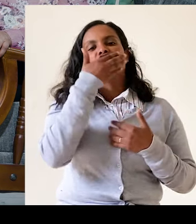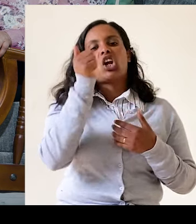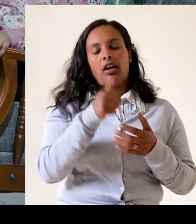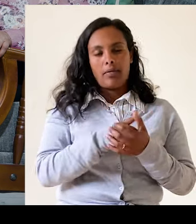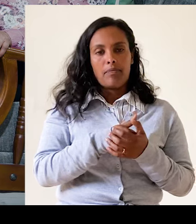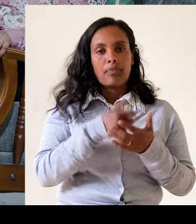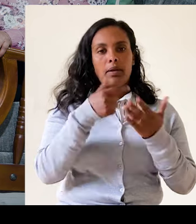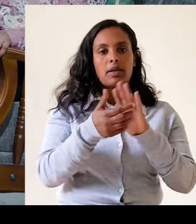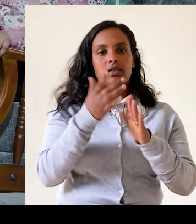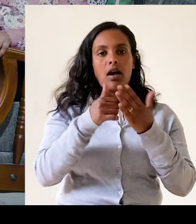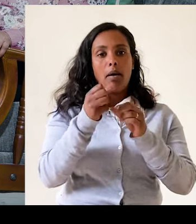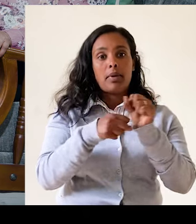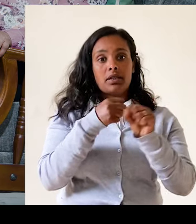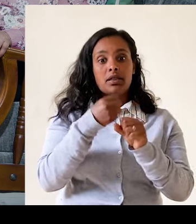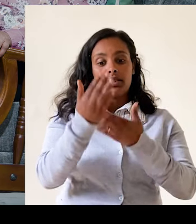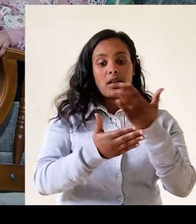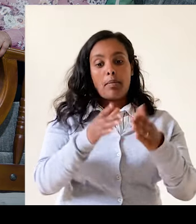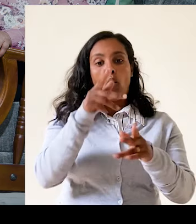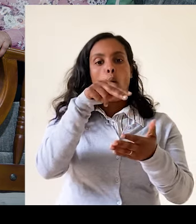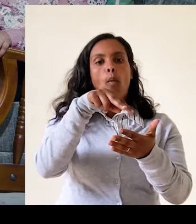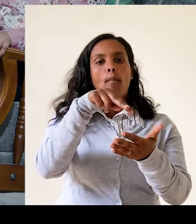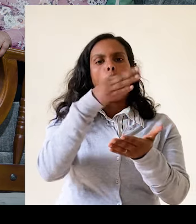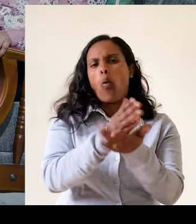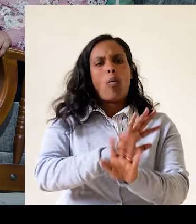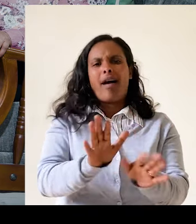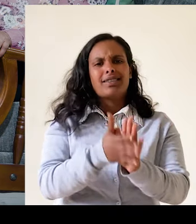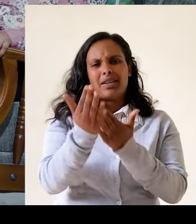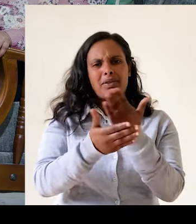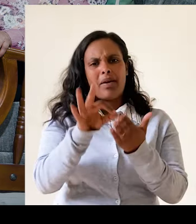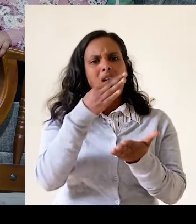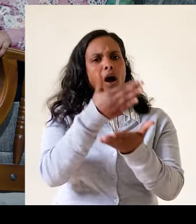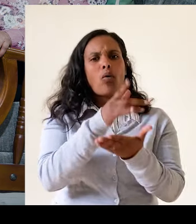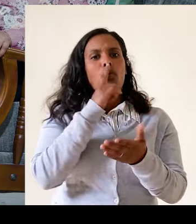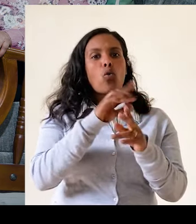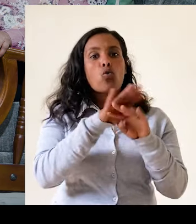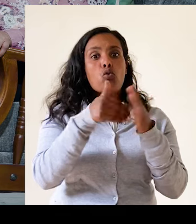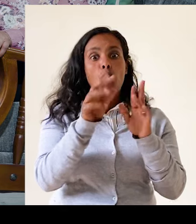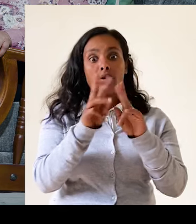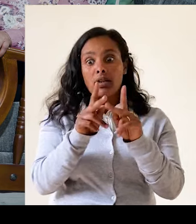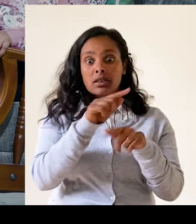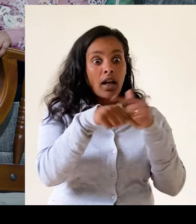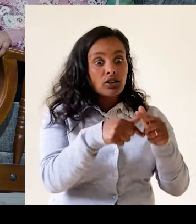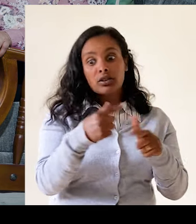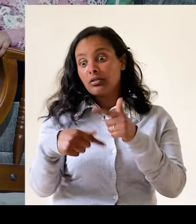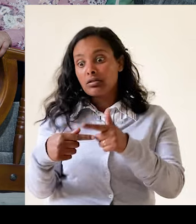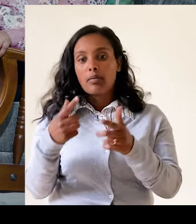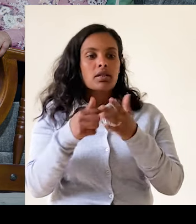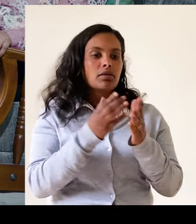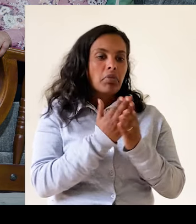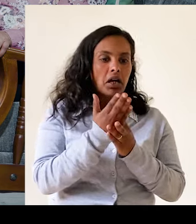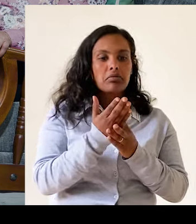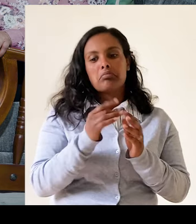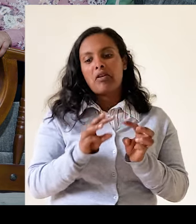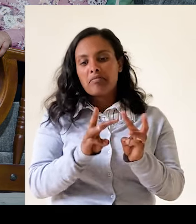ይቀለኛል። ስለዚህ ያንን ሰርቪስ ለማግኘት መጠየቅ አቆምኩኝ ማለት ነው። እና ሁሉም ቦታ ስትሄጂ በዚህ መንገድ እኮ